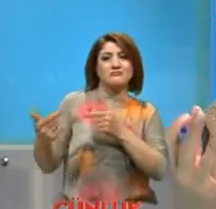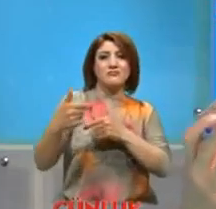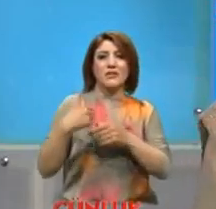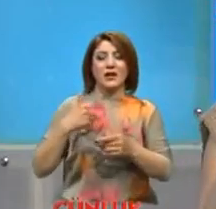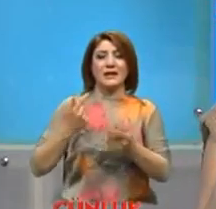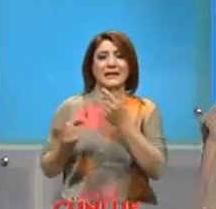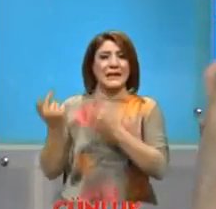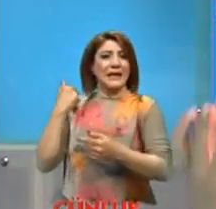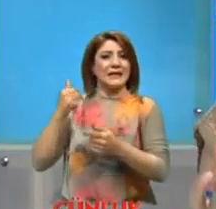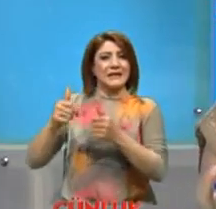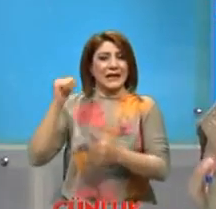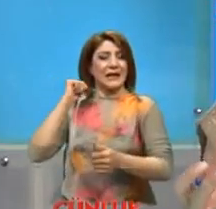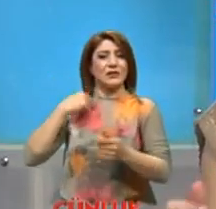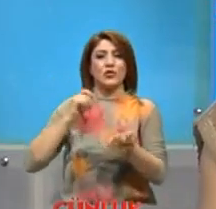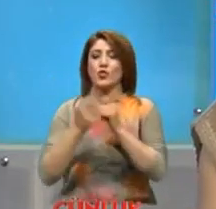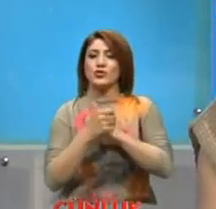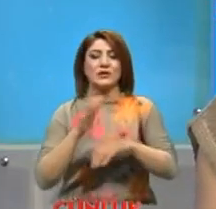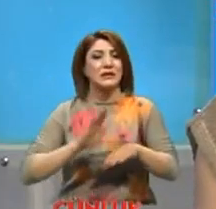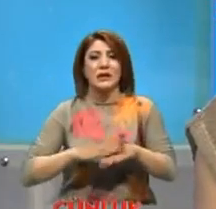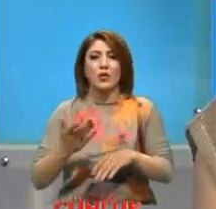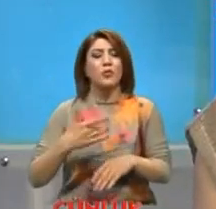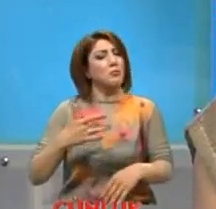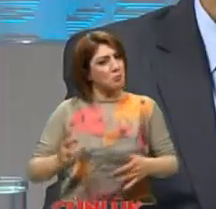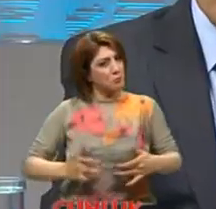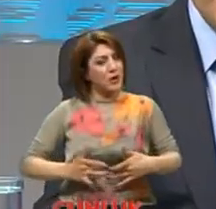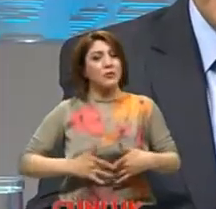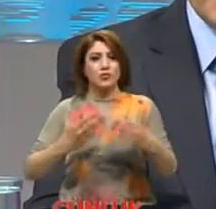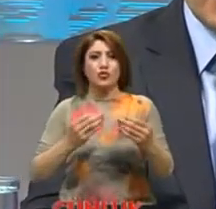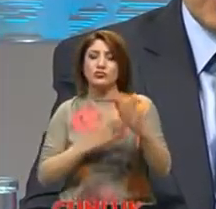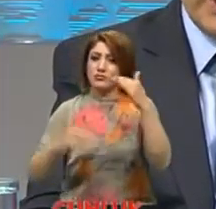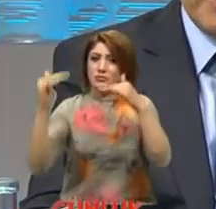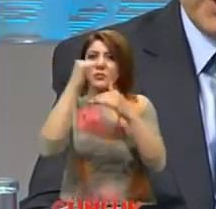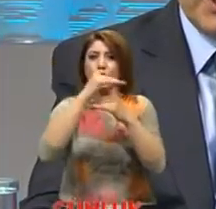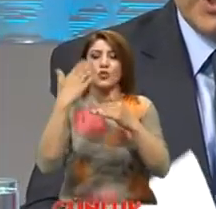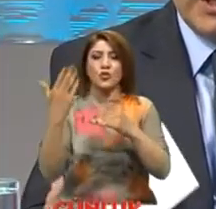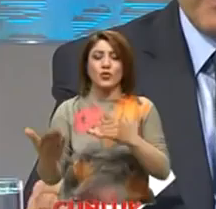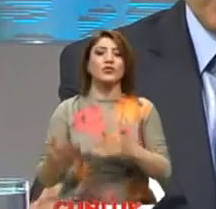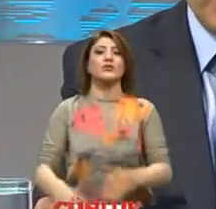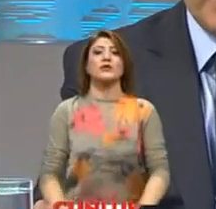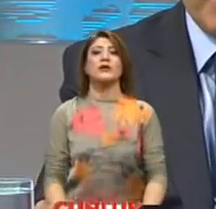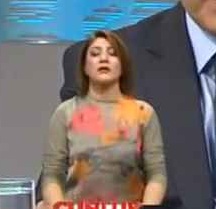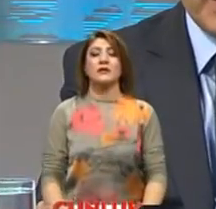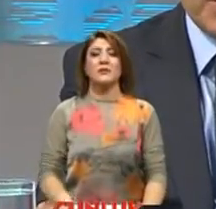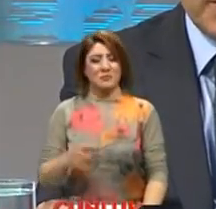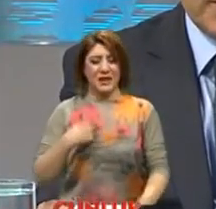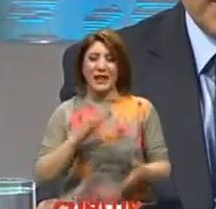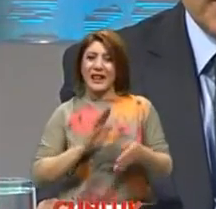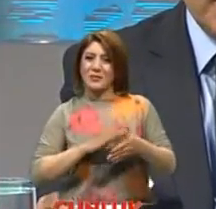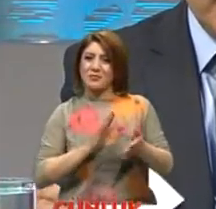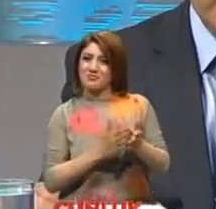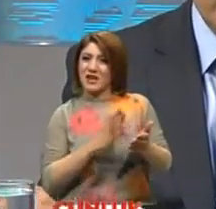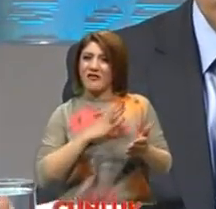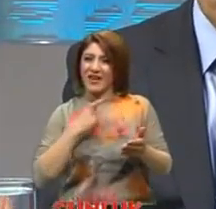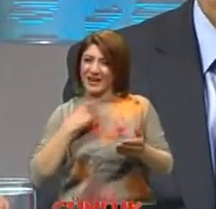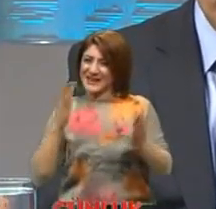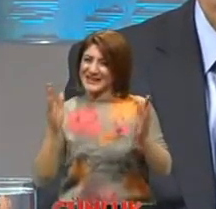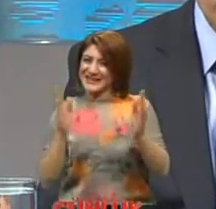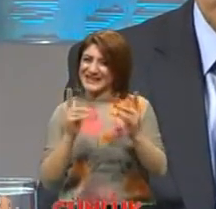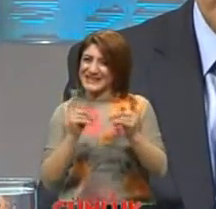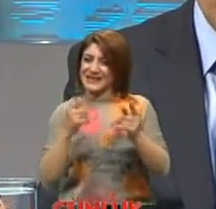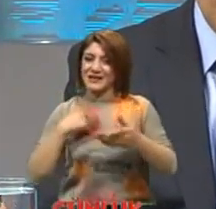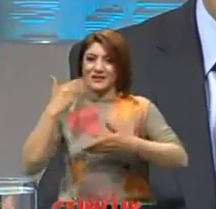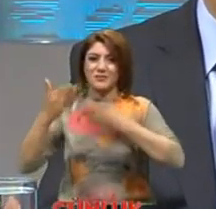Ne diyorlar? Hayatlarına nasıl şimdi, bir katkıda bulunmuş oluyor? Memnuniyet bu seviyesi yüksek ama ben size şurada elimde şeyler var, onlardan bahsedeyim isterseniz. Mesela